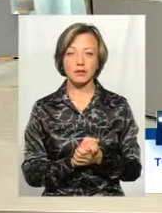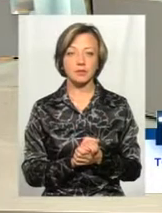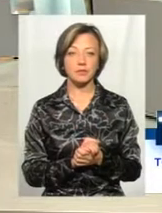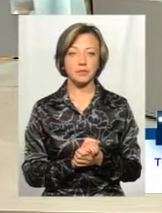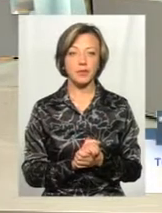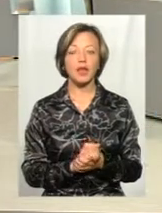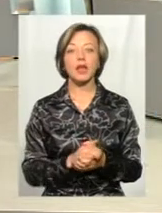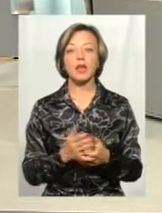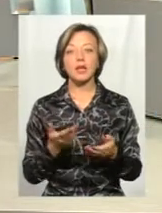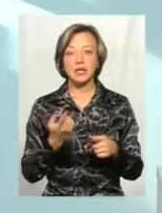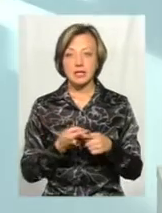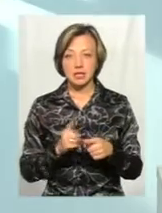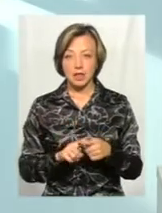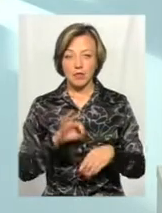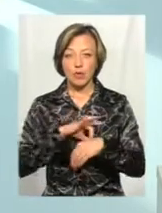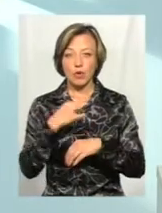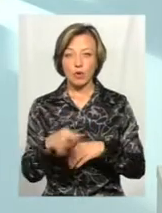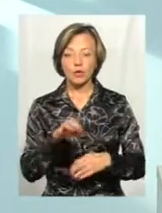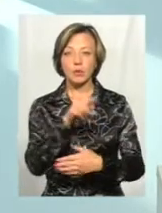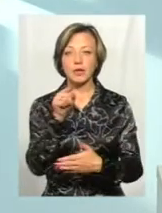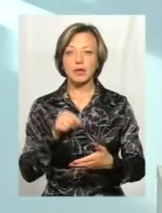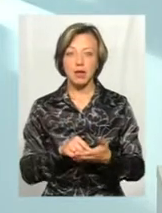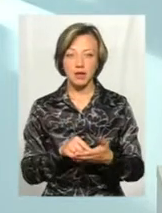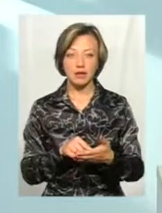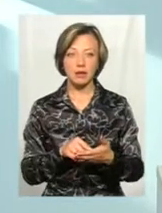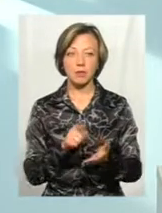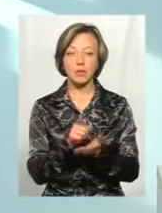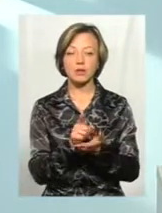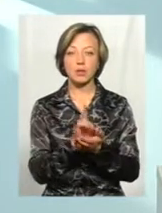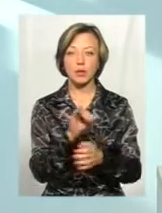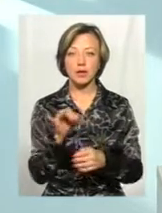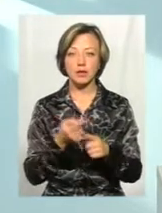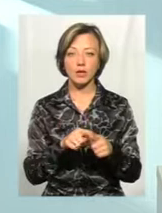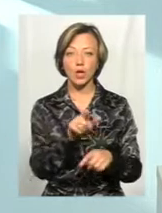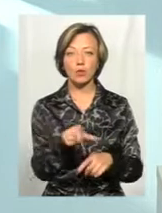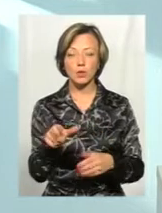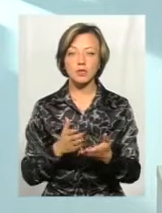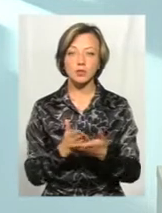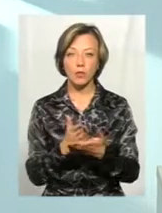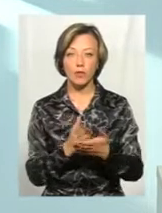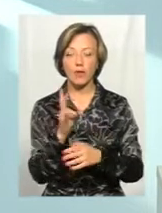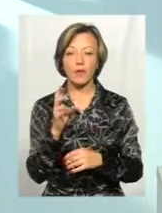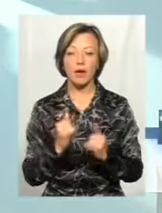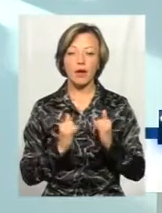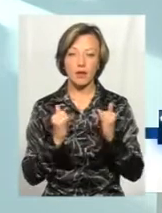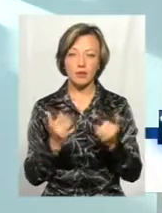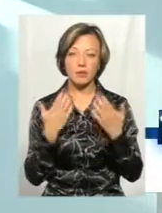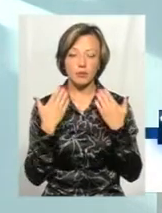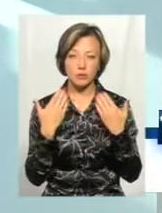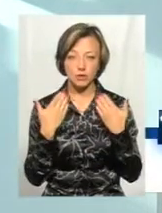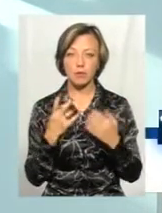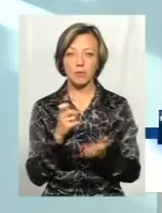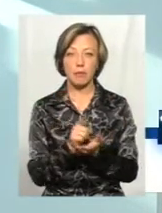щось прокоментувати? Так, ви знаєте, це доволі болюче питання, оскільки пенсіонери – це люди, які заслуговують на гідний відпочинок,